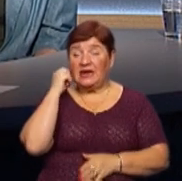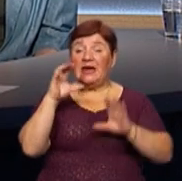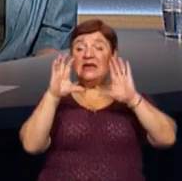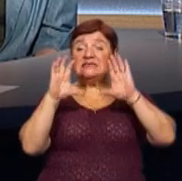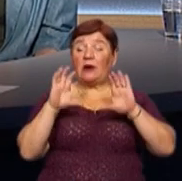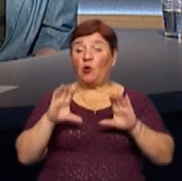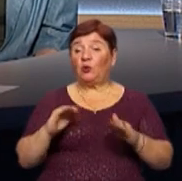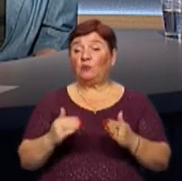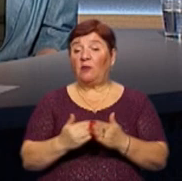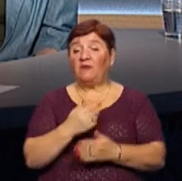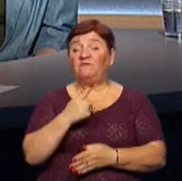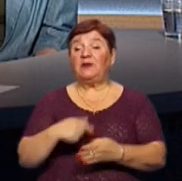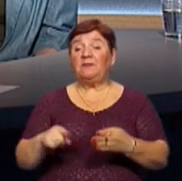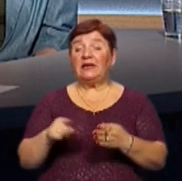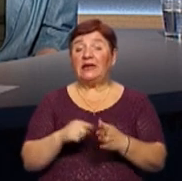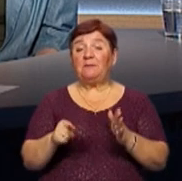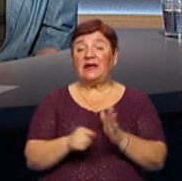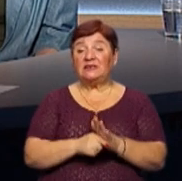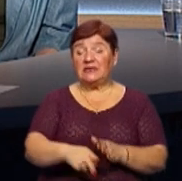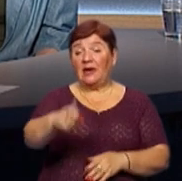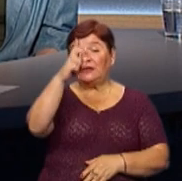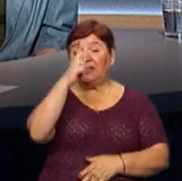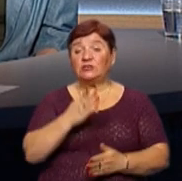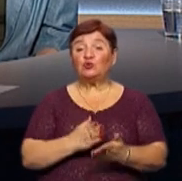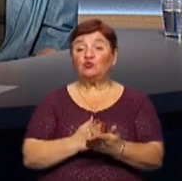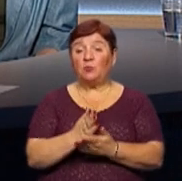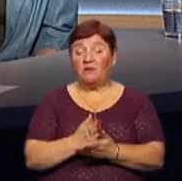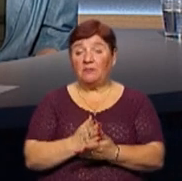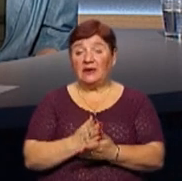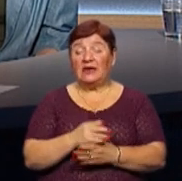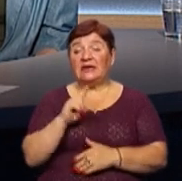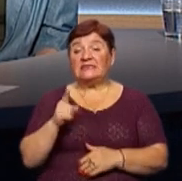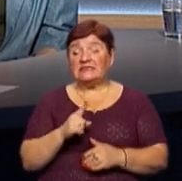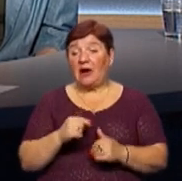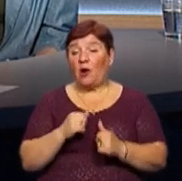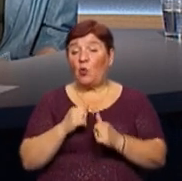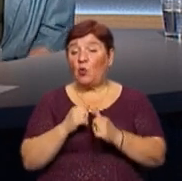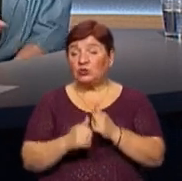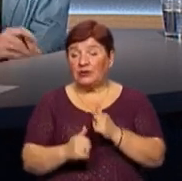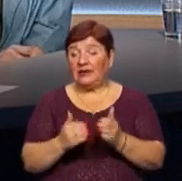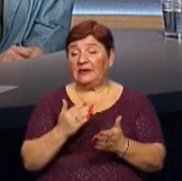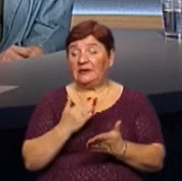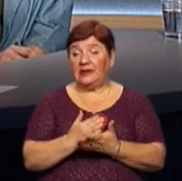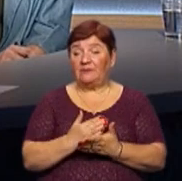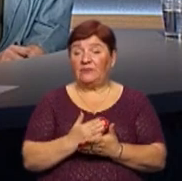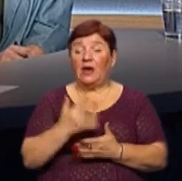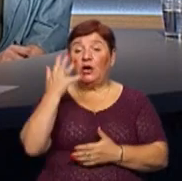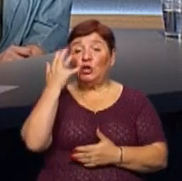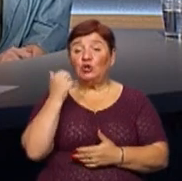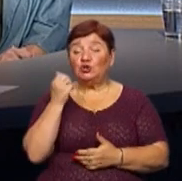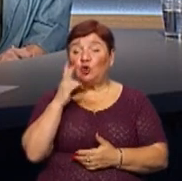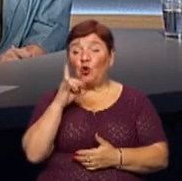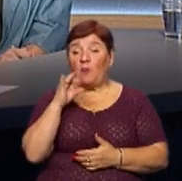Законом новим відмінили пенсію держслужбовців. Закон зворотної дії немає.